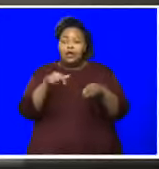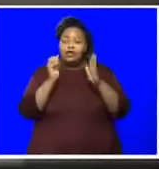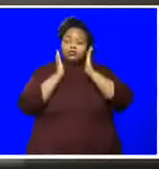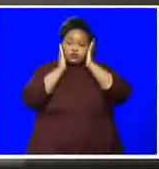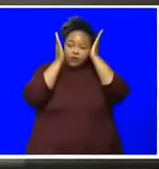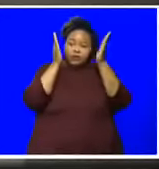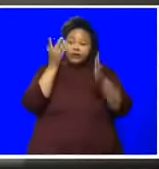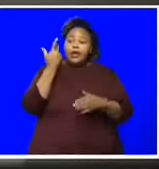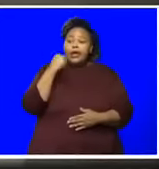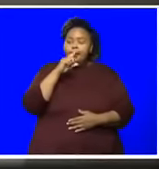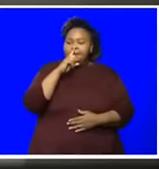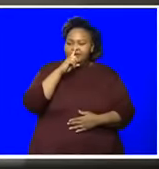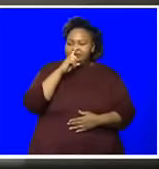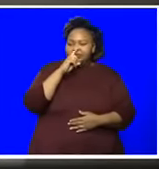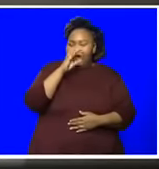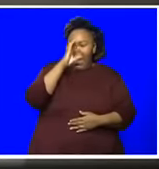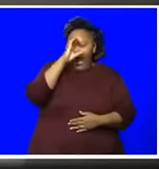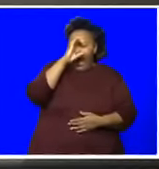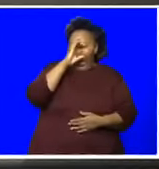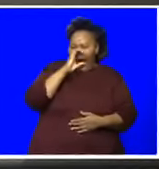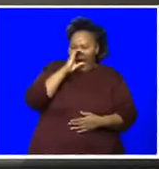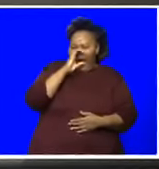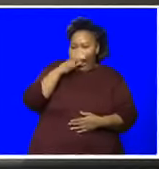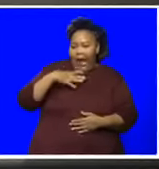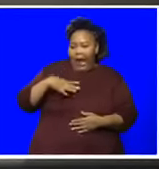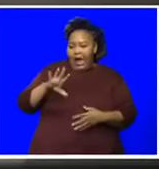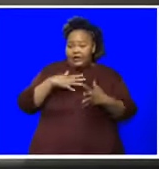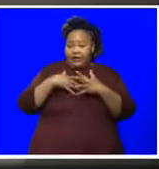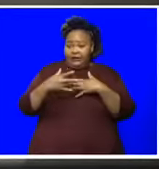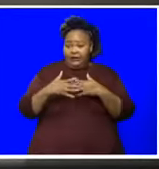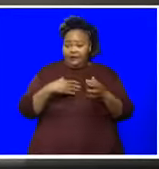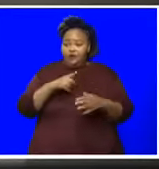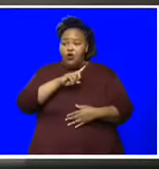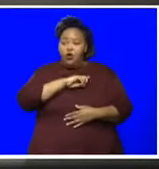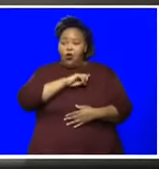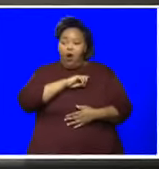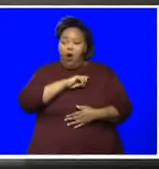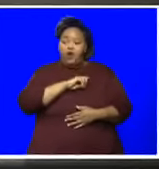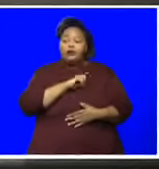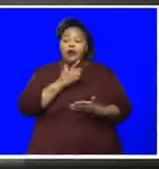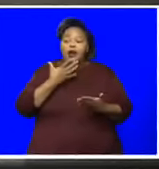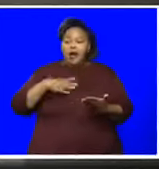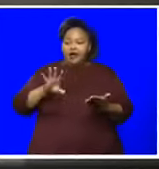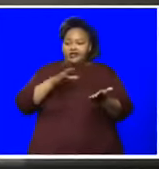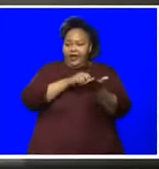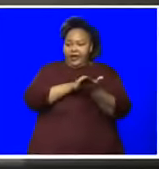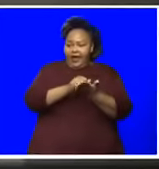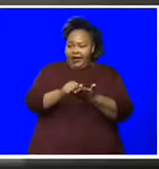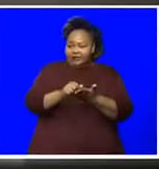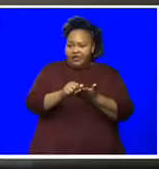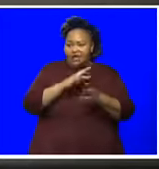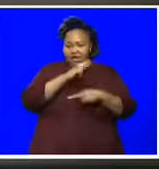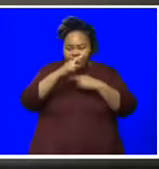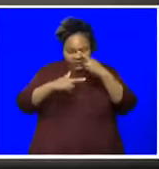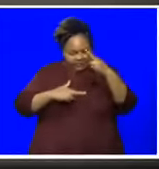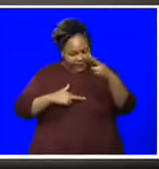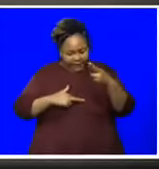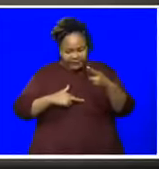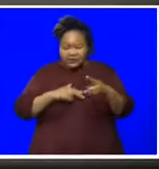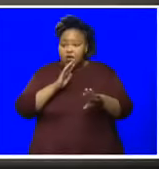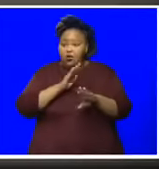akhona emasiko lamanye langenayo inhlonipho ukukhuluma nabantu sinome kanjani. It's not a part of our